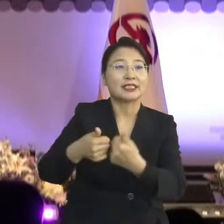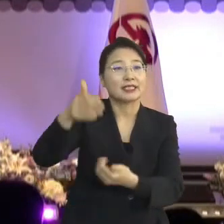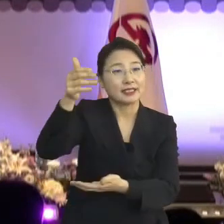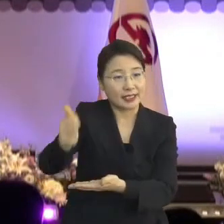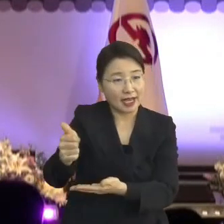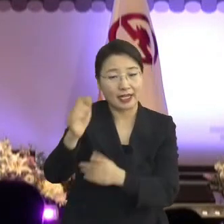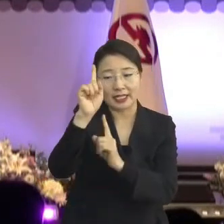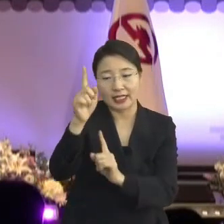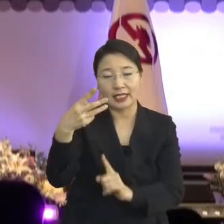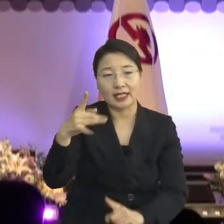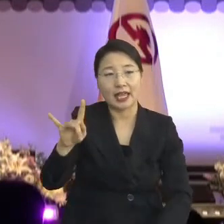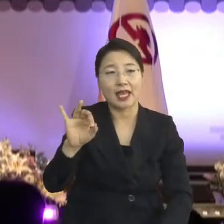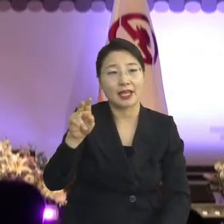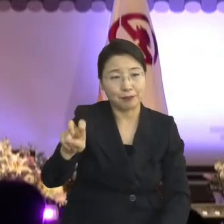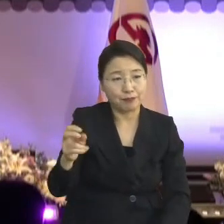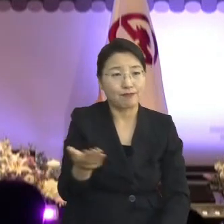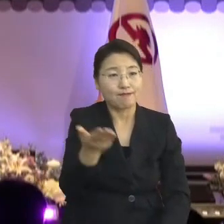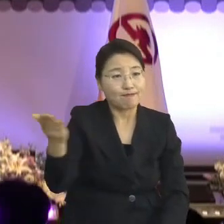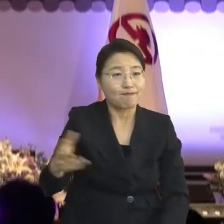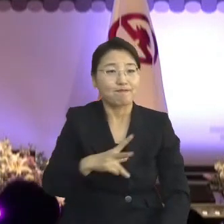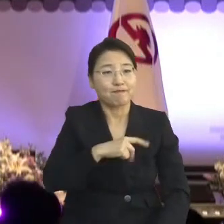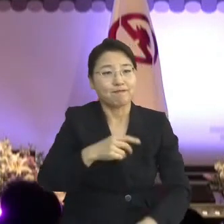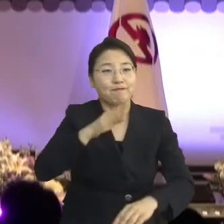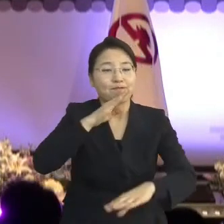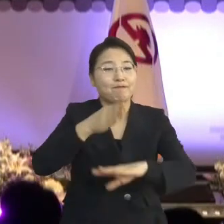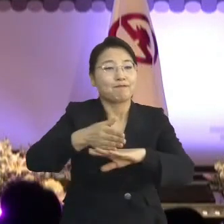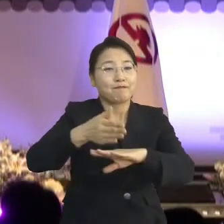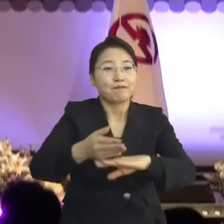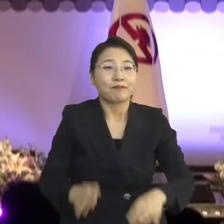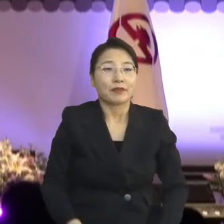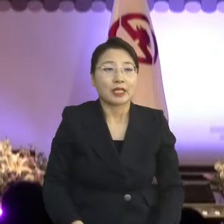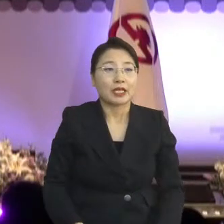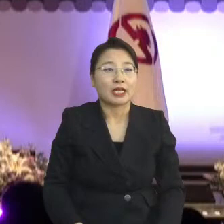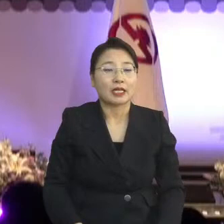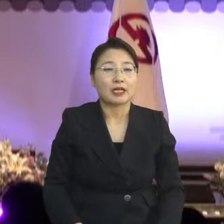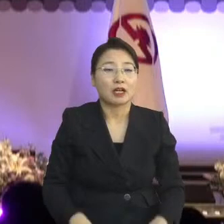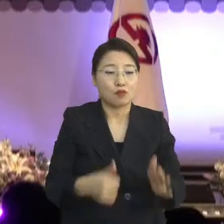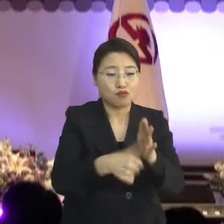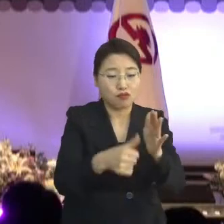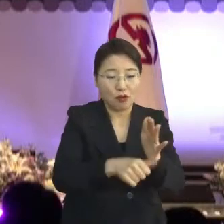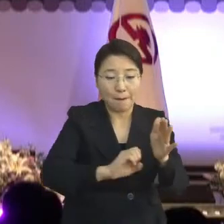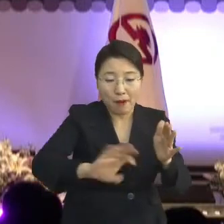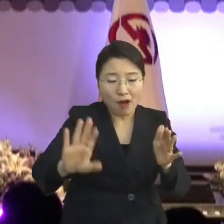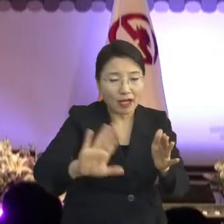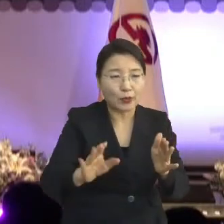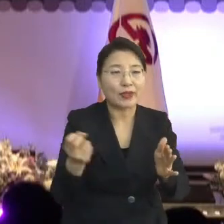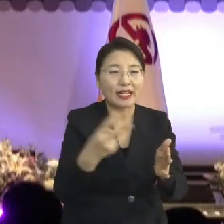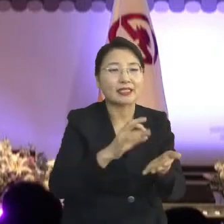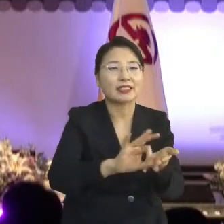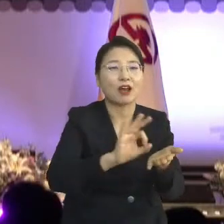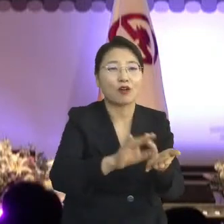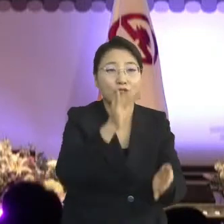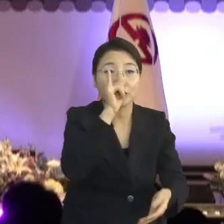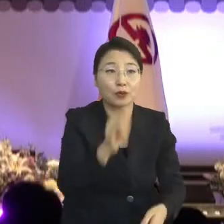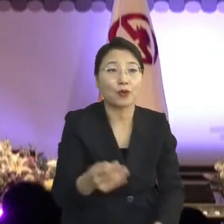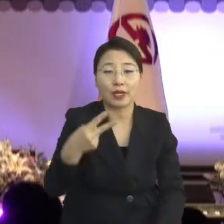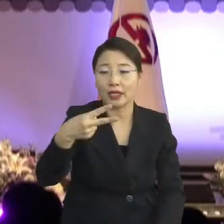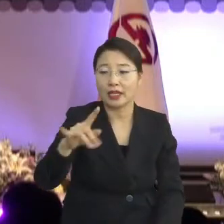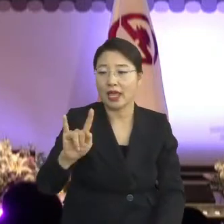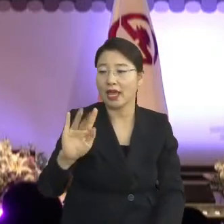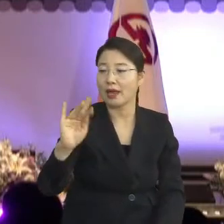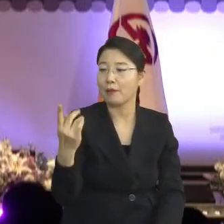여러 의원님께 감사드립니다. 자원 재활용 활성화, 대봉산 인공폭포